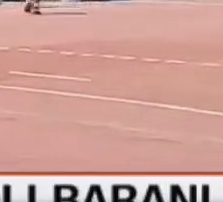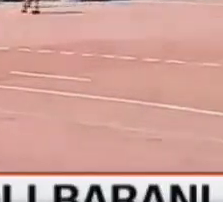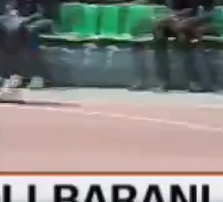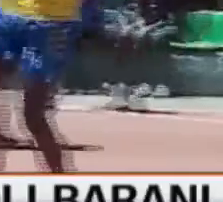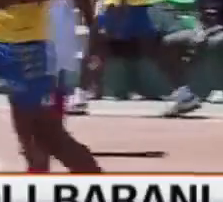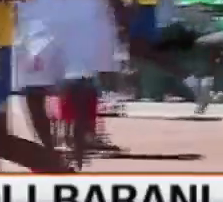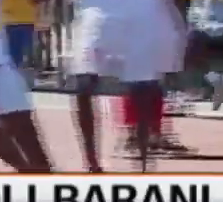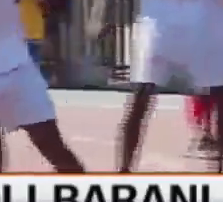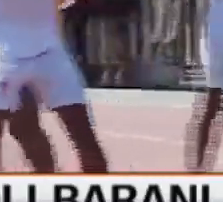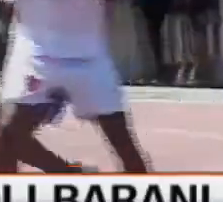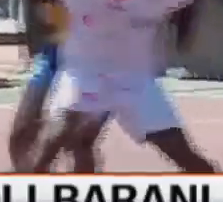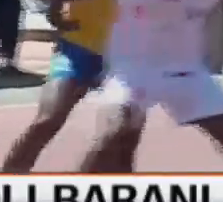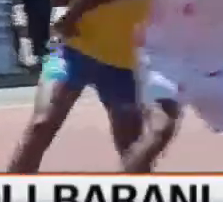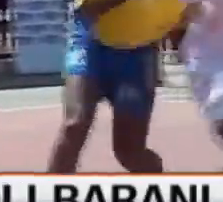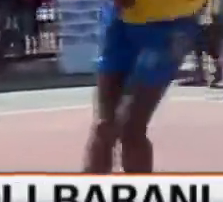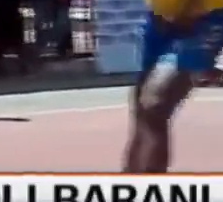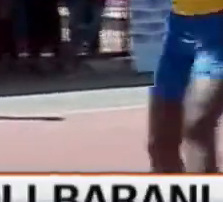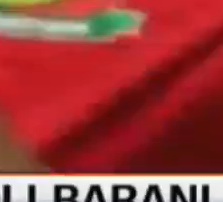31.